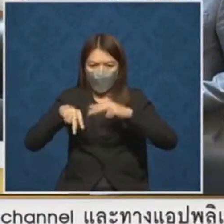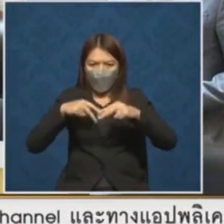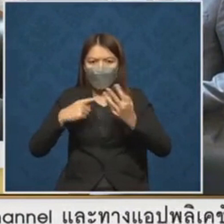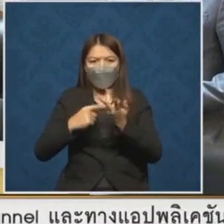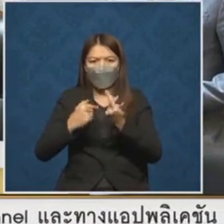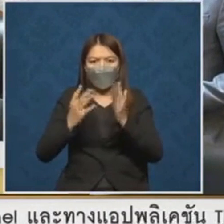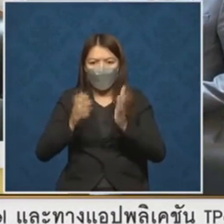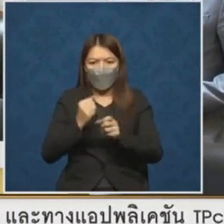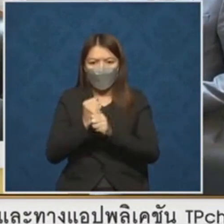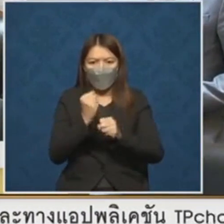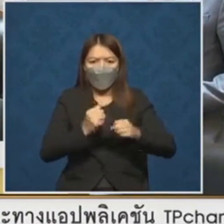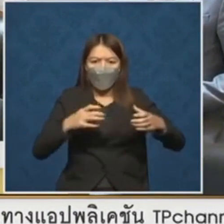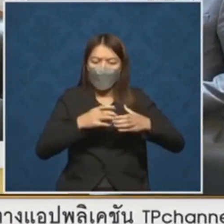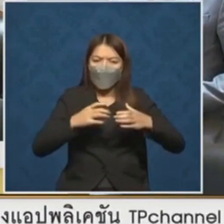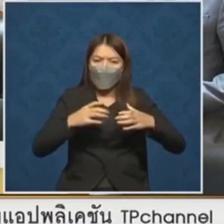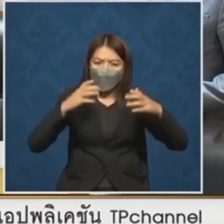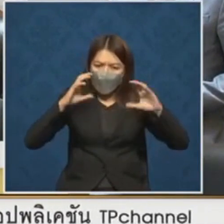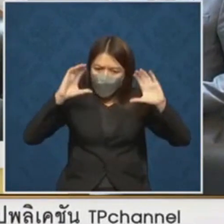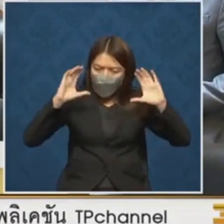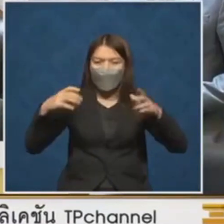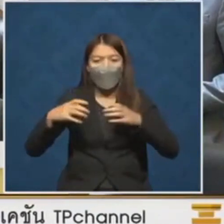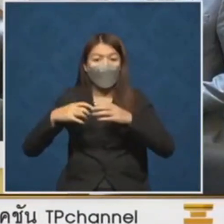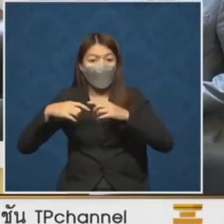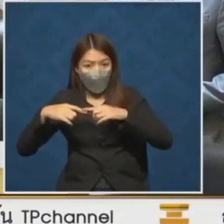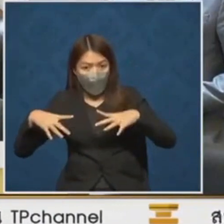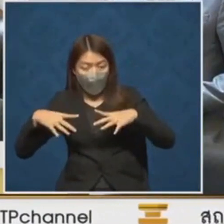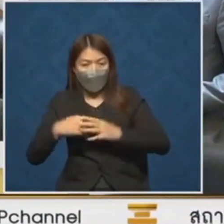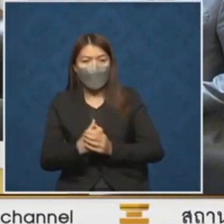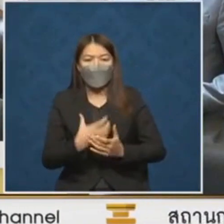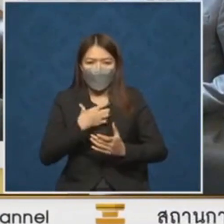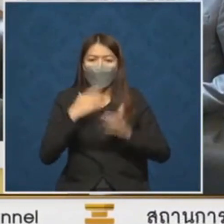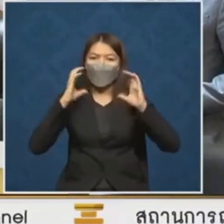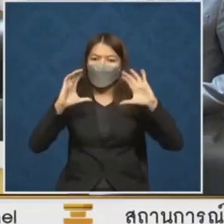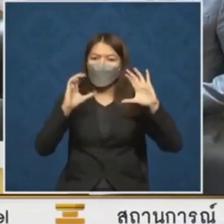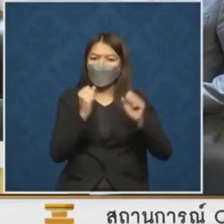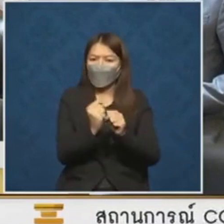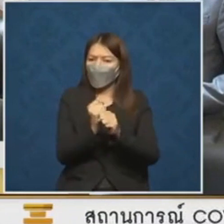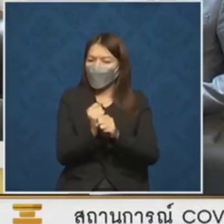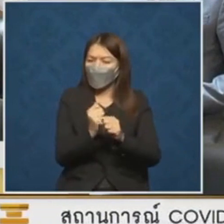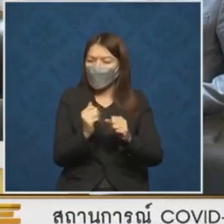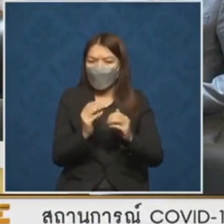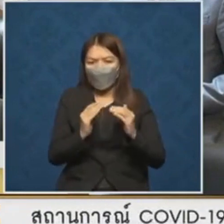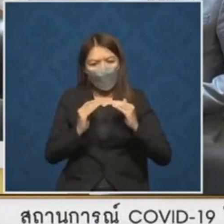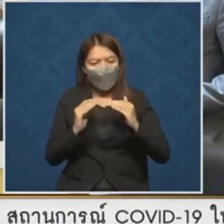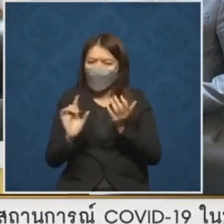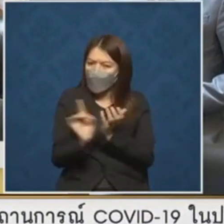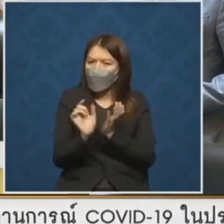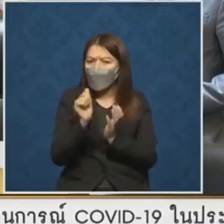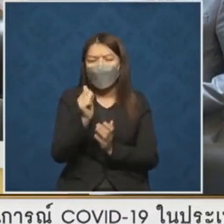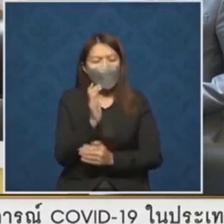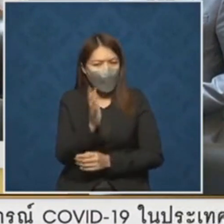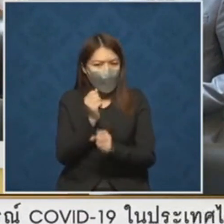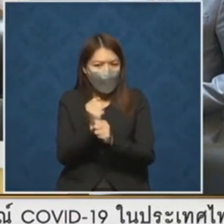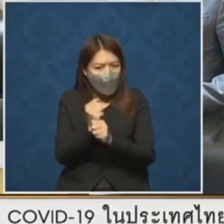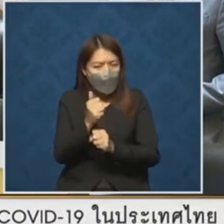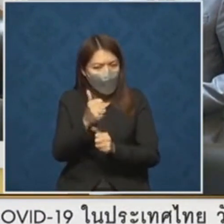วันนี้สมาชิกวางใจ ไม่มมติเป็นเรื่แท้ของหนวยงานทตกลงวจะใหผานก สิบเรื่องแล้มกมีคนรอ